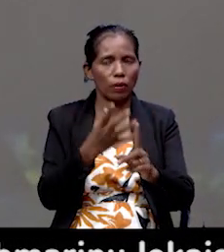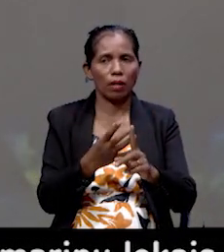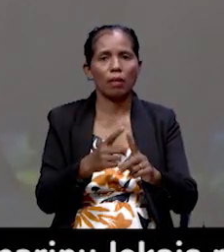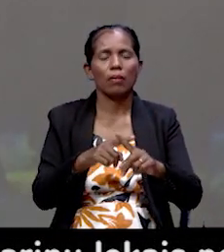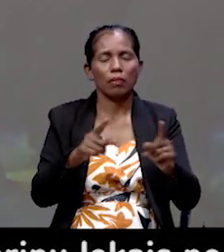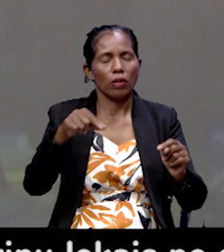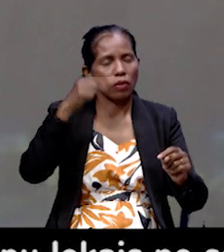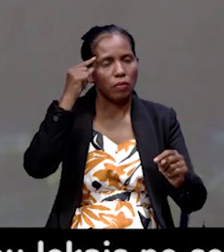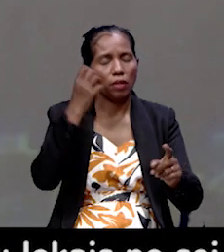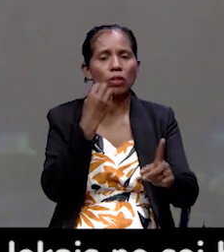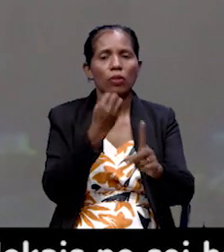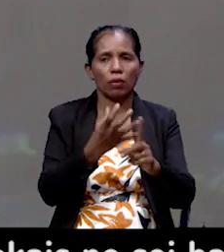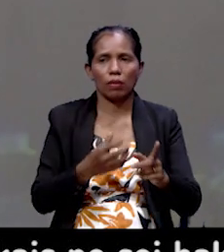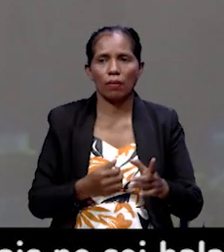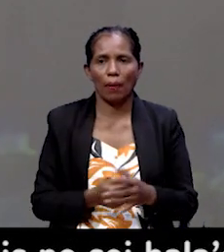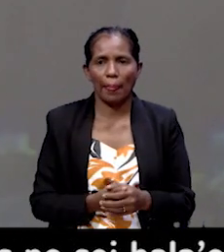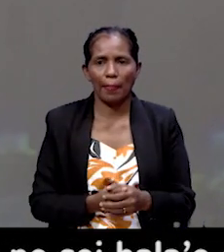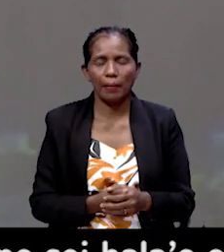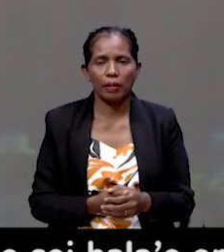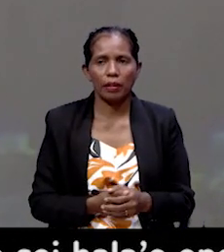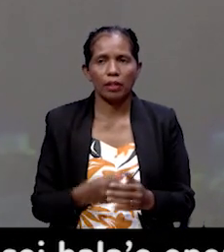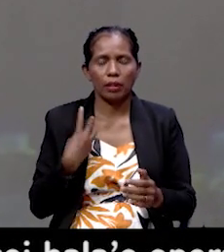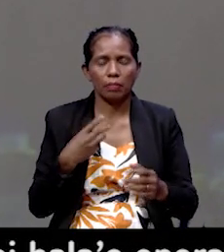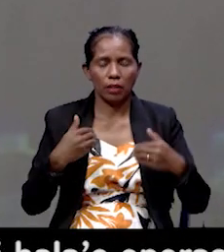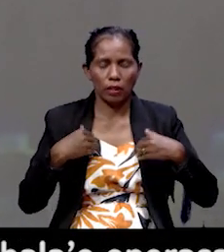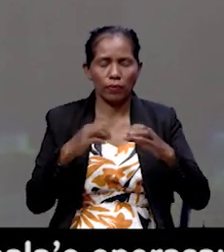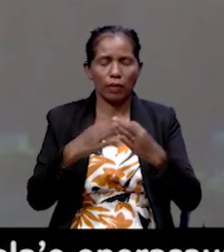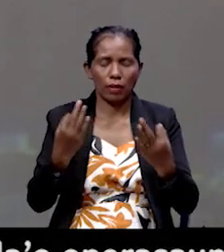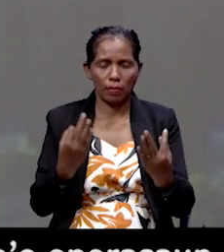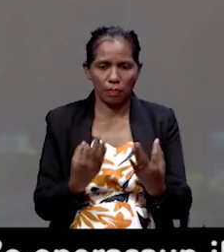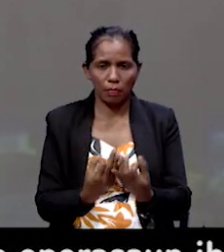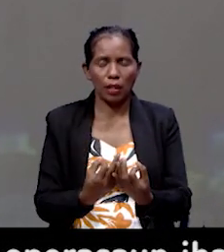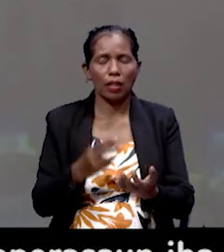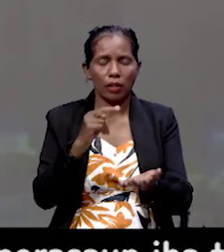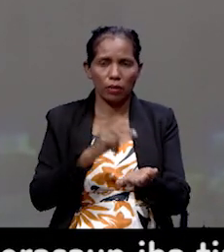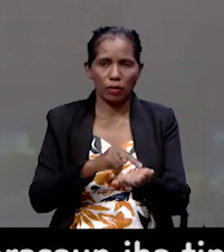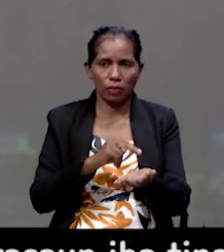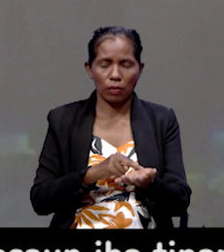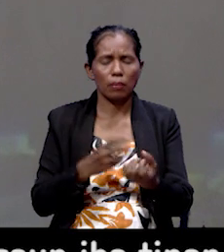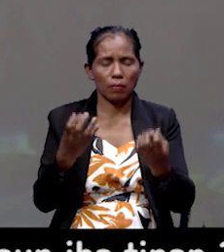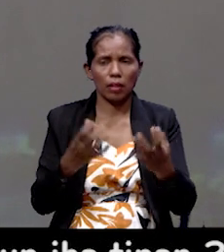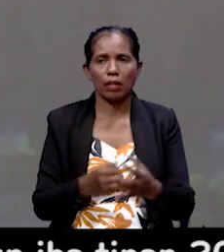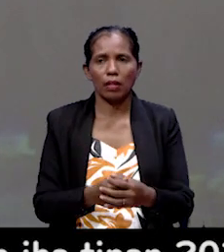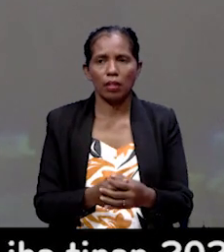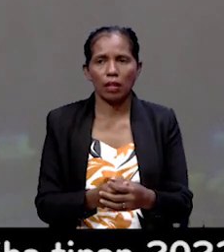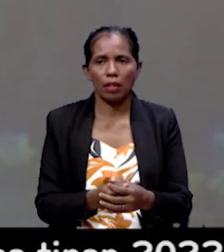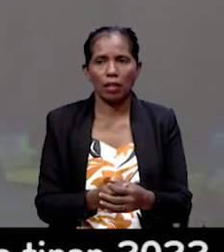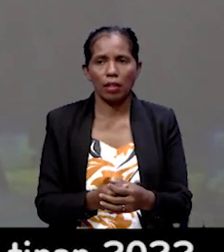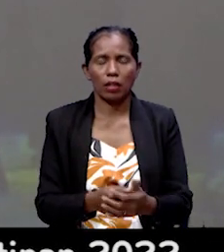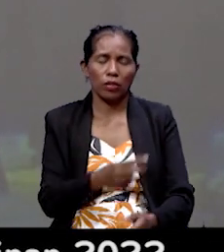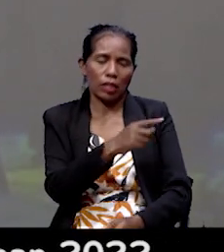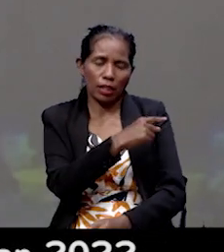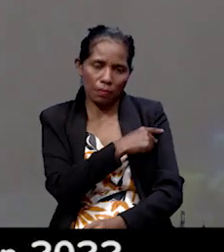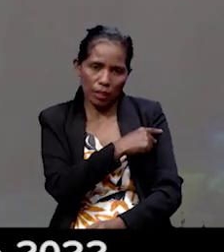tolok Dian estremente ne Mente Itamoso Iha familia enfermeru Enfermera Enfermeru antigu Serne Barak Dian Sonane iha kabaz